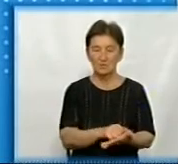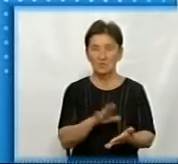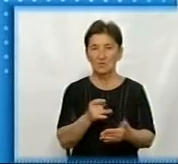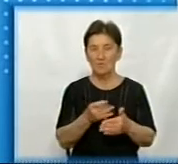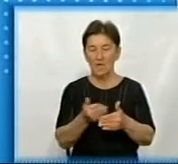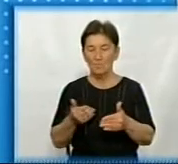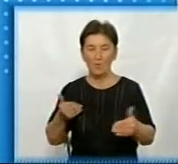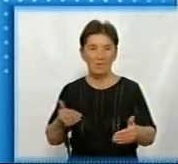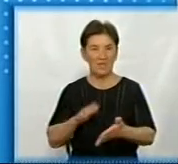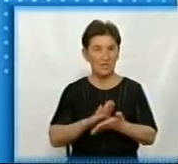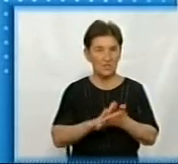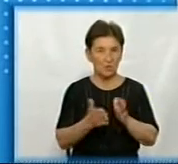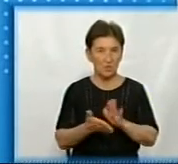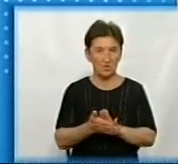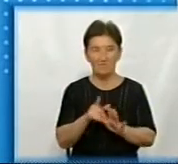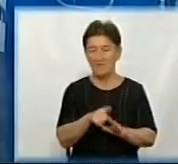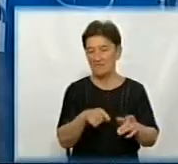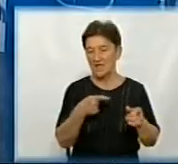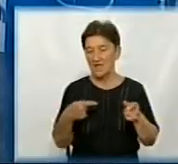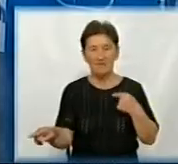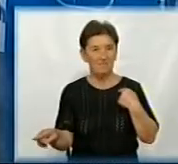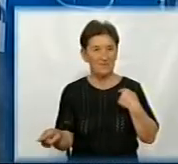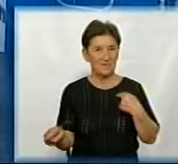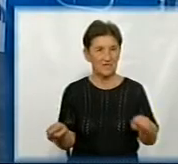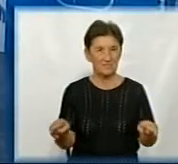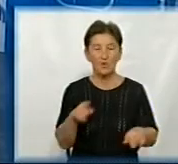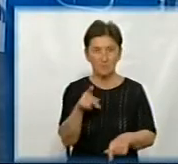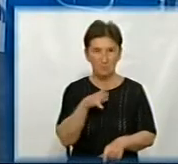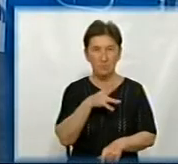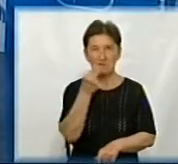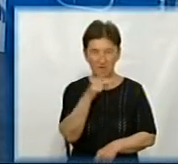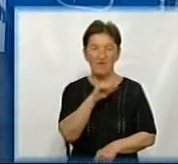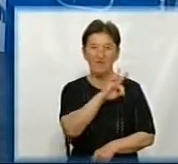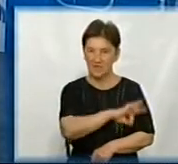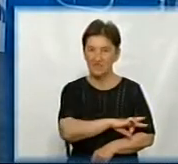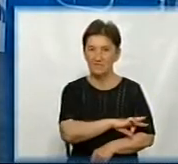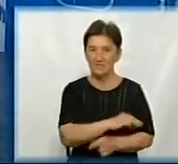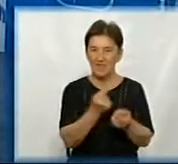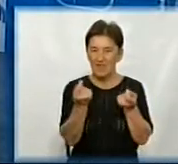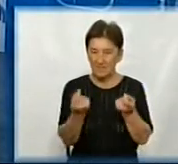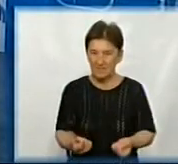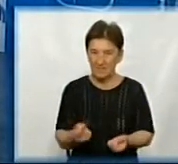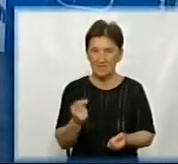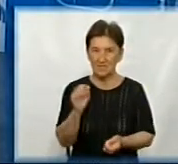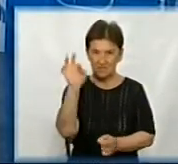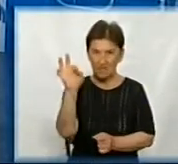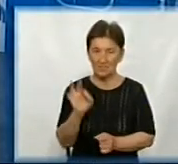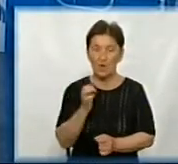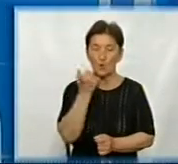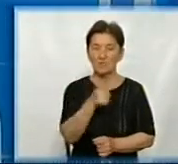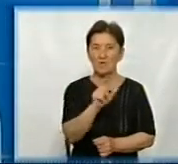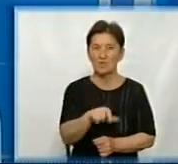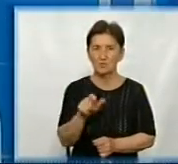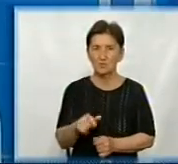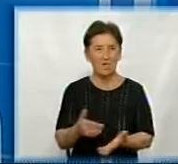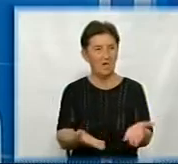попередні договори, вони відрізняються від теперішніх. Вони були ефективні, давайте говорити відверто. Вони були з мізерними ставками, коли людей